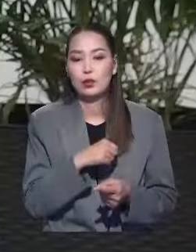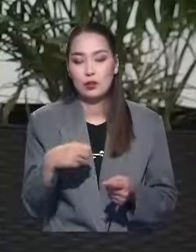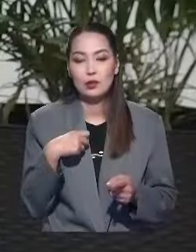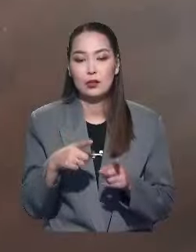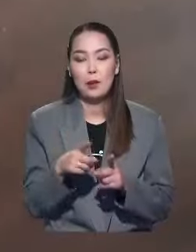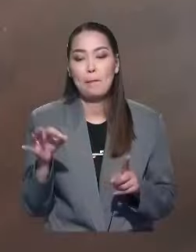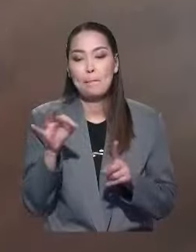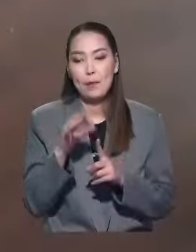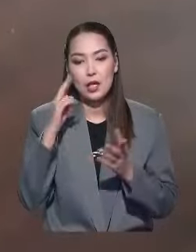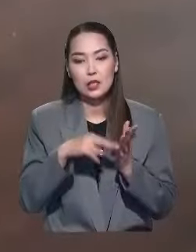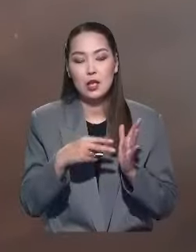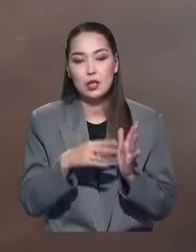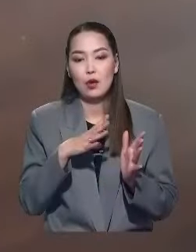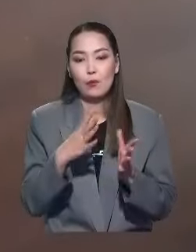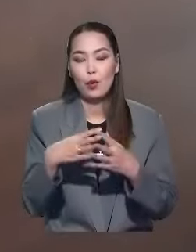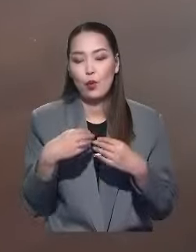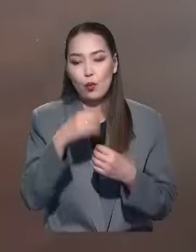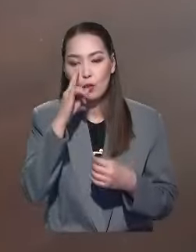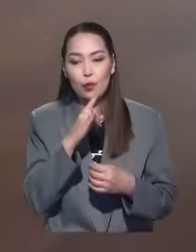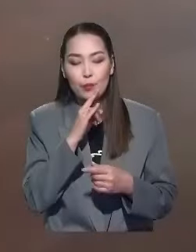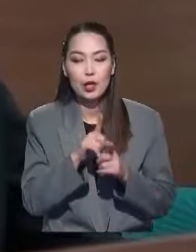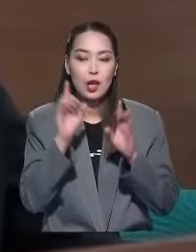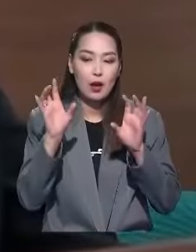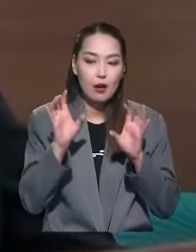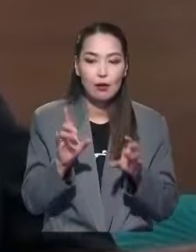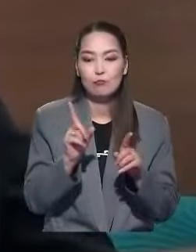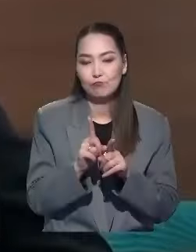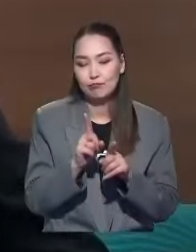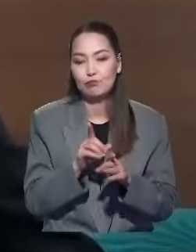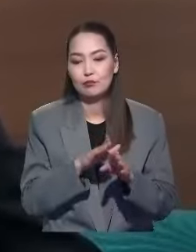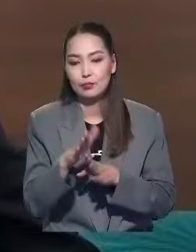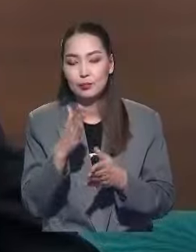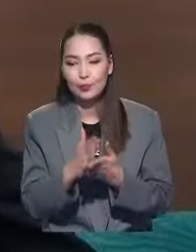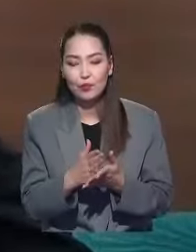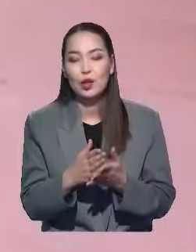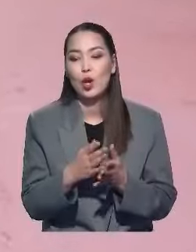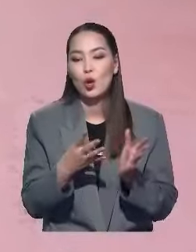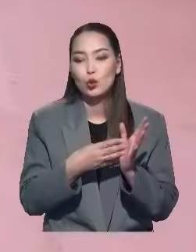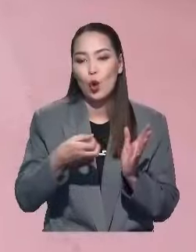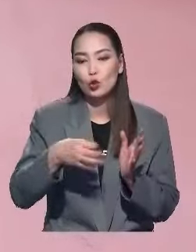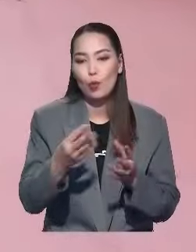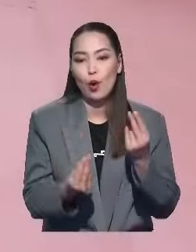қойған едім. Ал отбасы қазақтың салт-дәстүрлерін ұстанады. Өзі тоғызқұмалақ ойнағанды жақсы